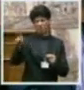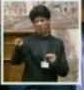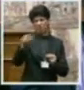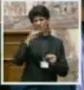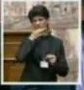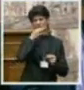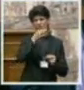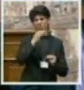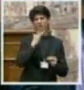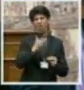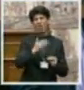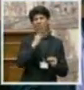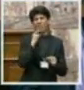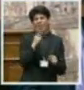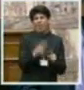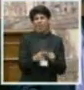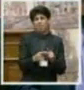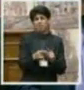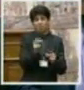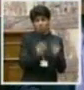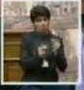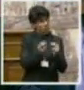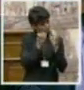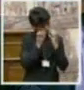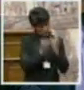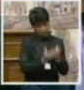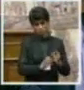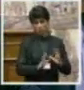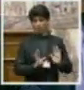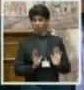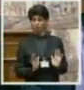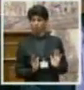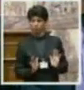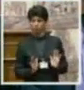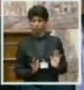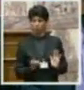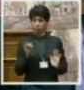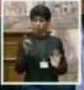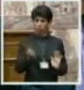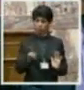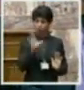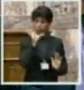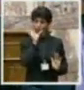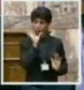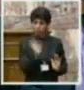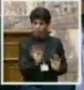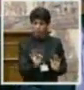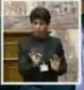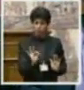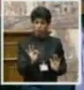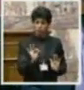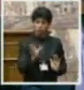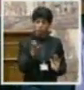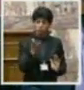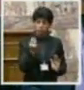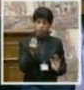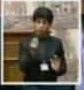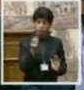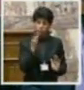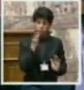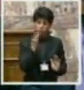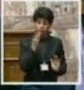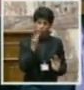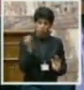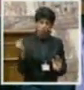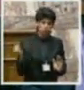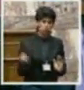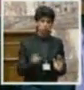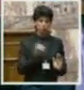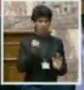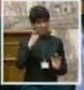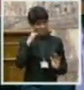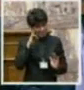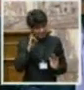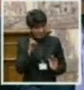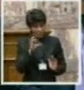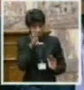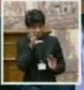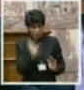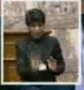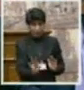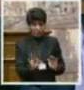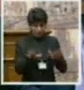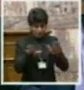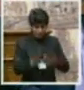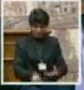εκφωνήσεις. Διότι εδώ μιλάμε για μια πραγματικότητα οδυνηρή. Ξέρετε τι σημαίνει ανεργία πραγματική